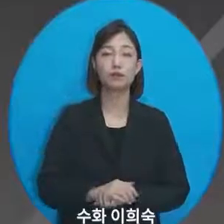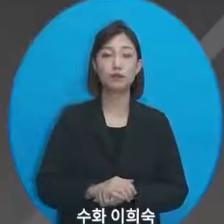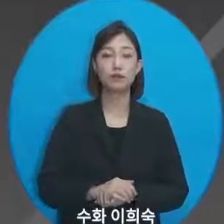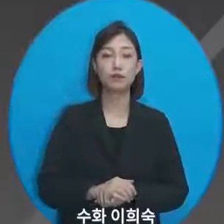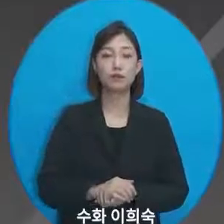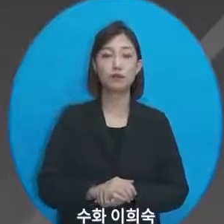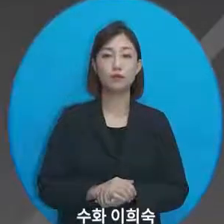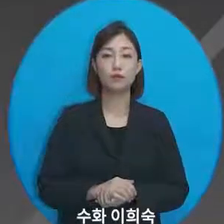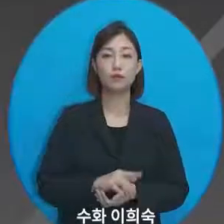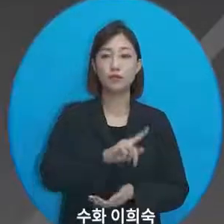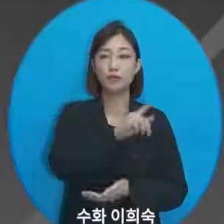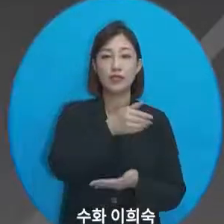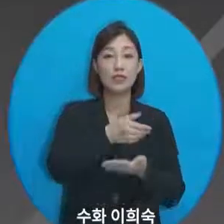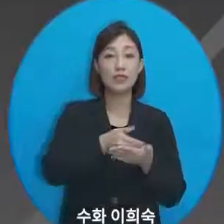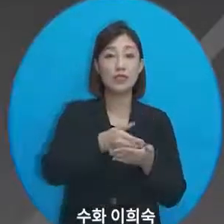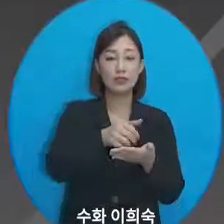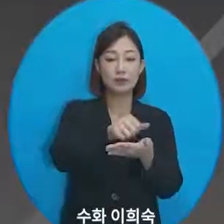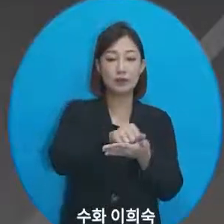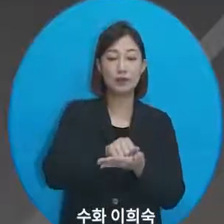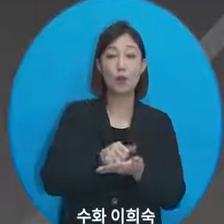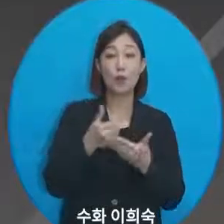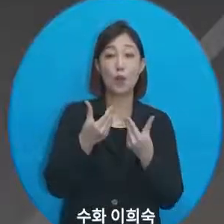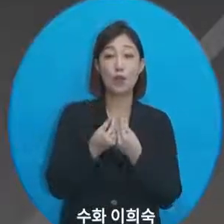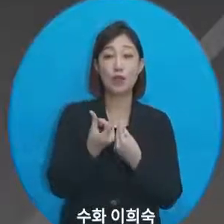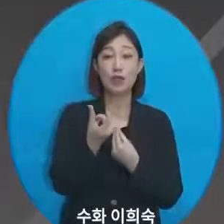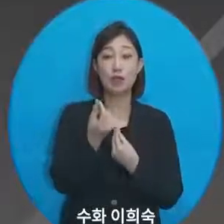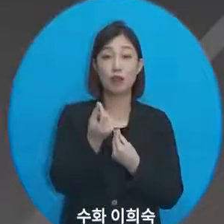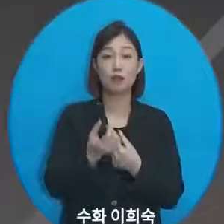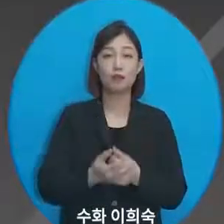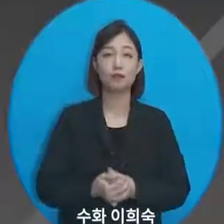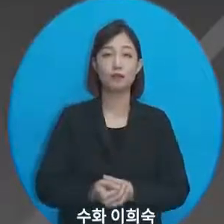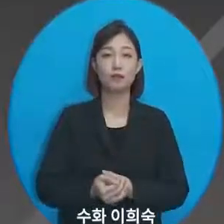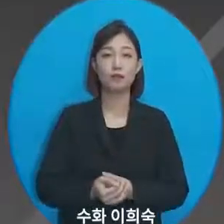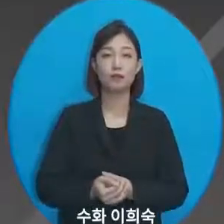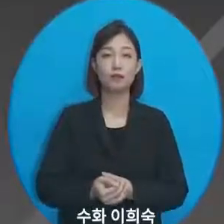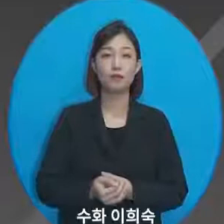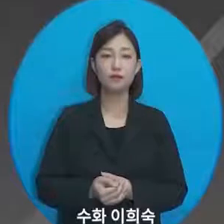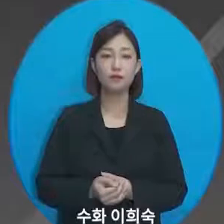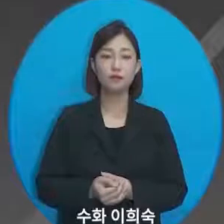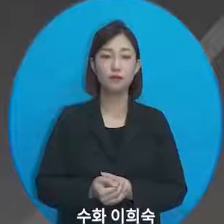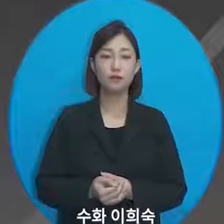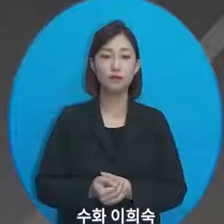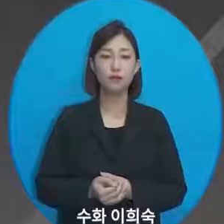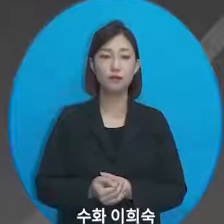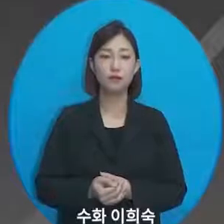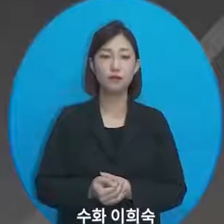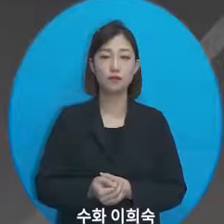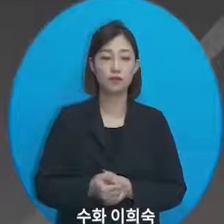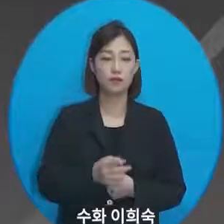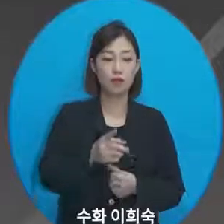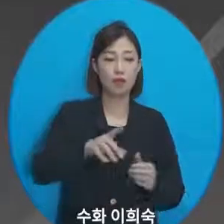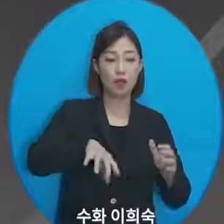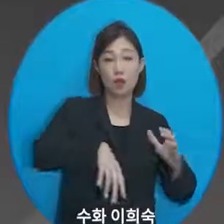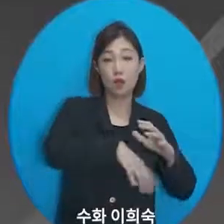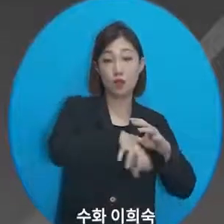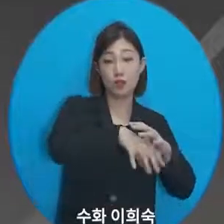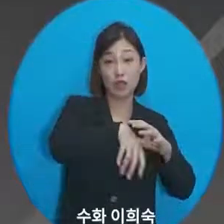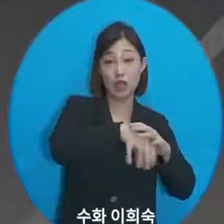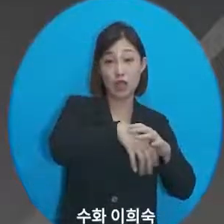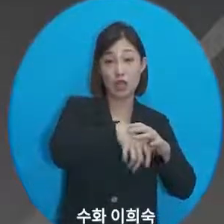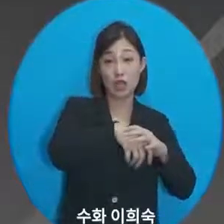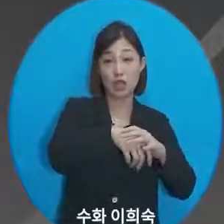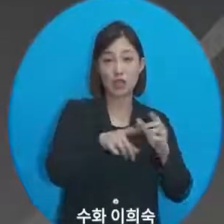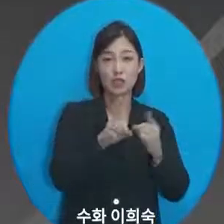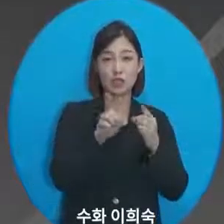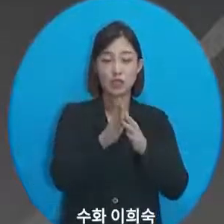그 화면에서 보여지듯이 아래에 있는, 즉 대각선 방향으로 세탁물을 넣고 뺄 수 있는 바로